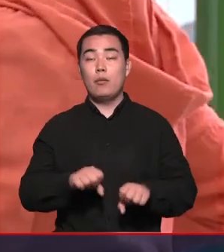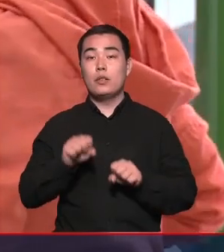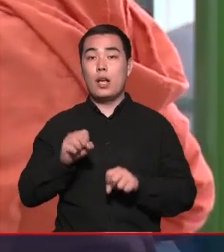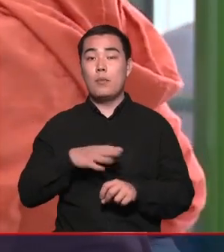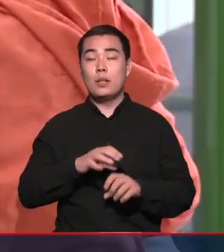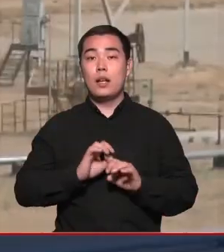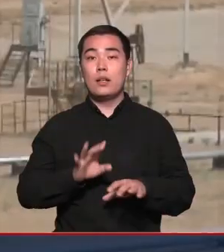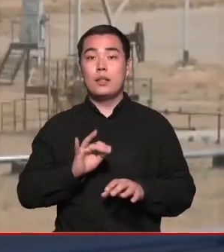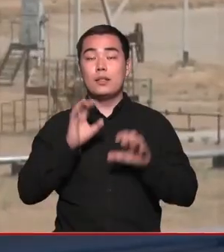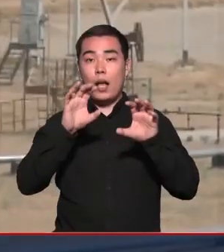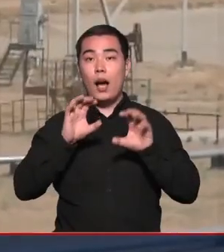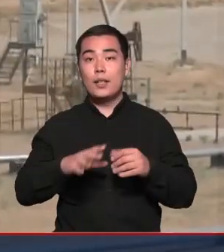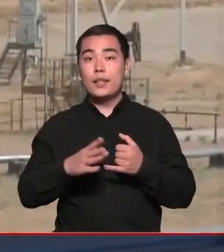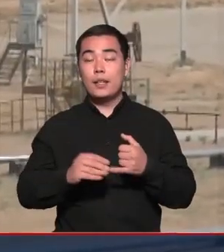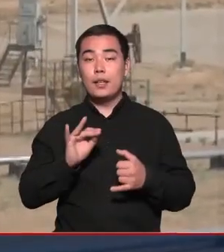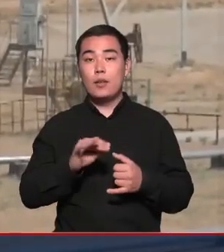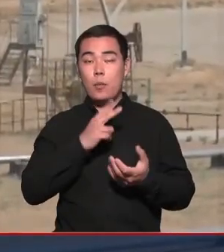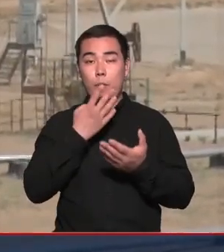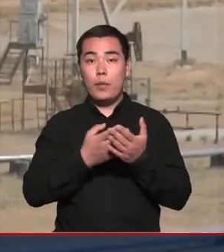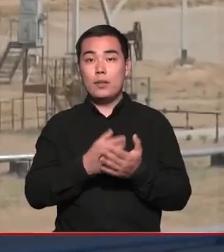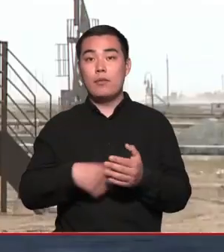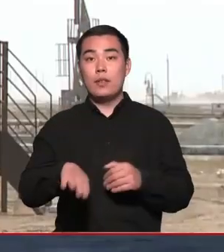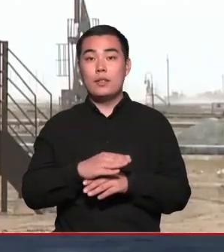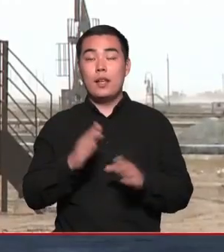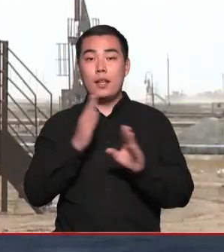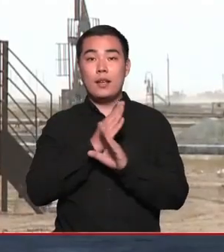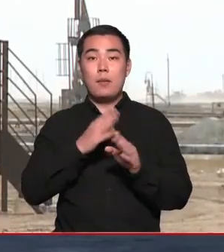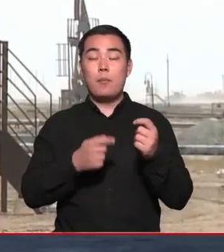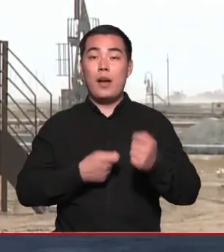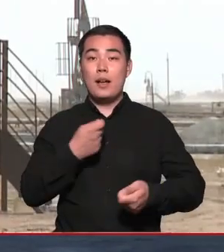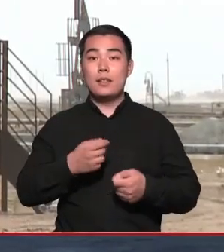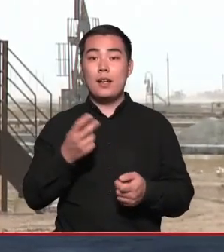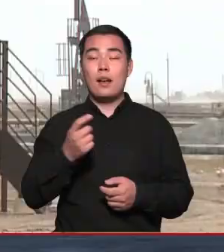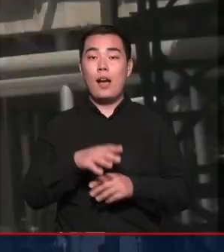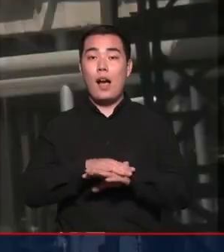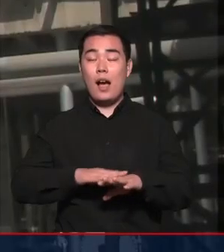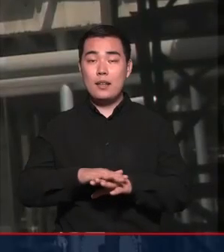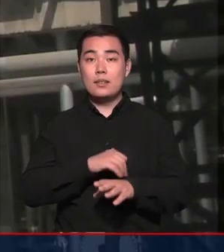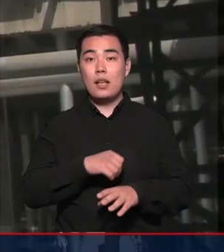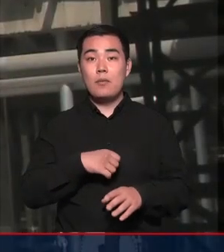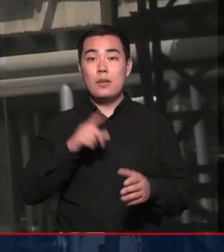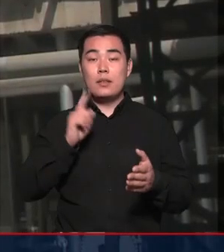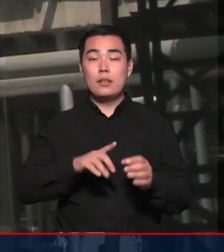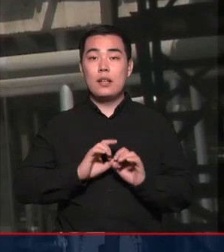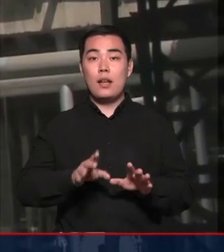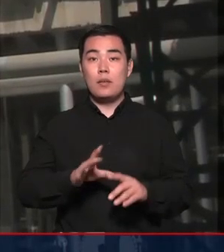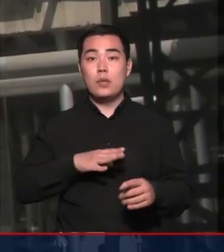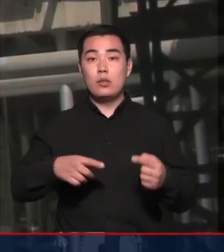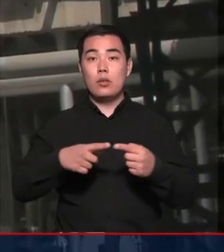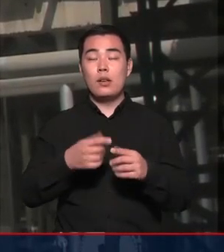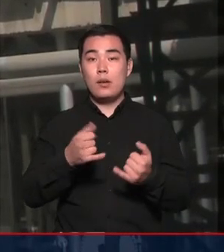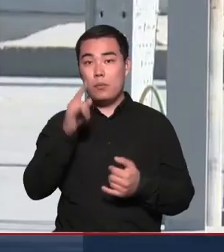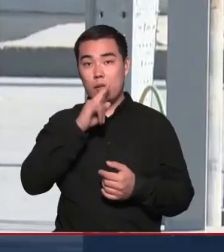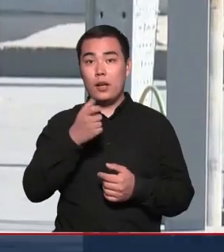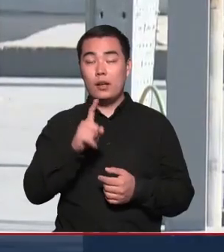Сосын конституциядағы жер және оның қойнауы барлық табиғи ресурс халыққа тиесілі деген норма нақты іске асты. Енді жаңа ірі